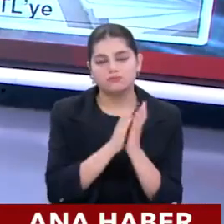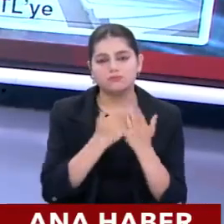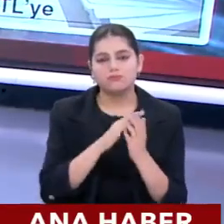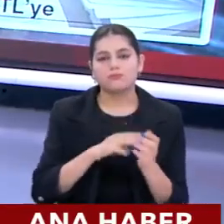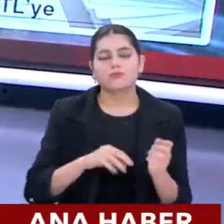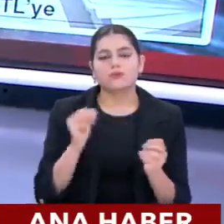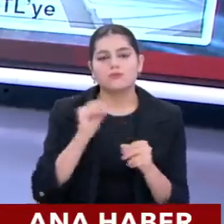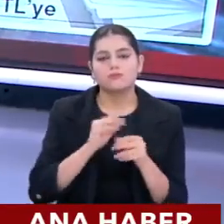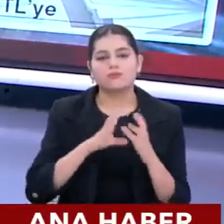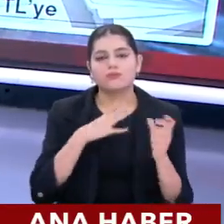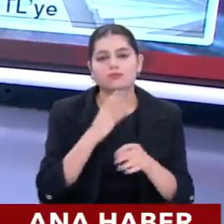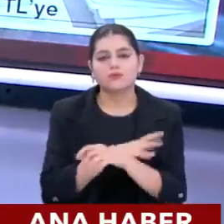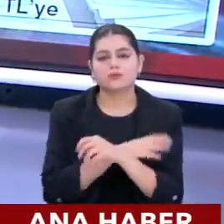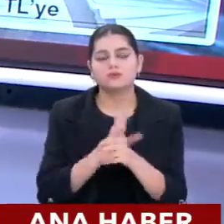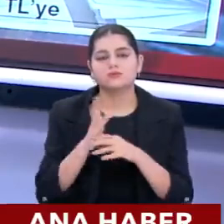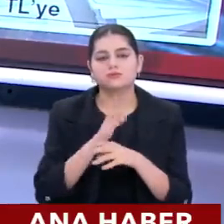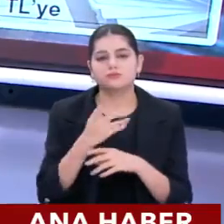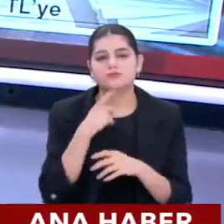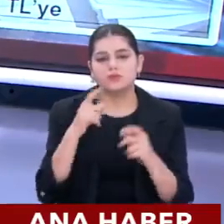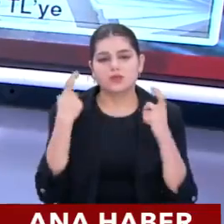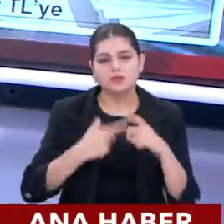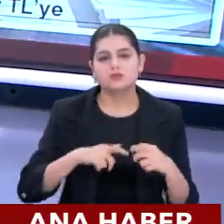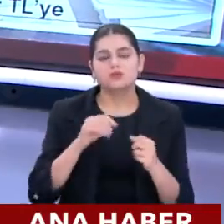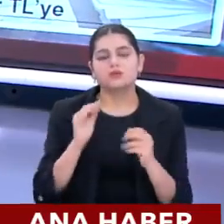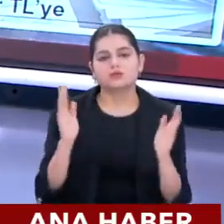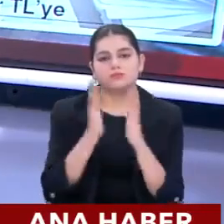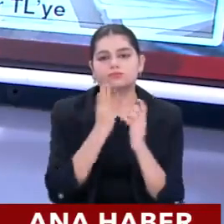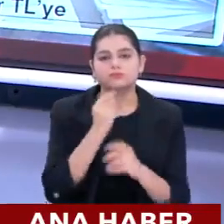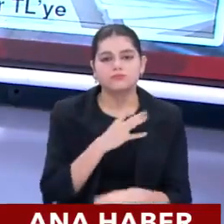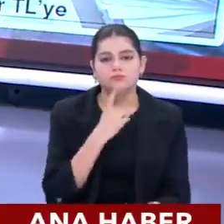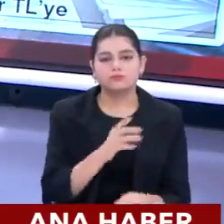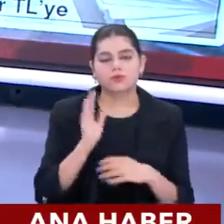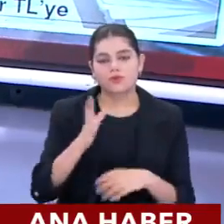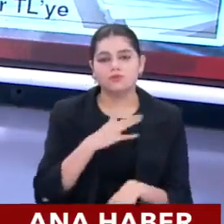birikiyor ve vatandaşlar ne yazık ki icrayla yüz yüze kalmak zorunda kalıyor devam edeceğiz